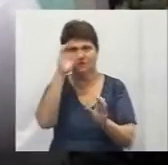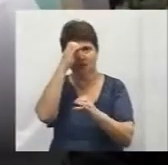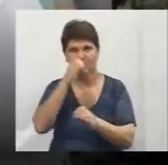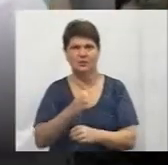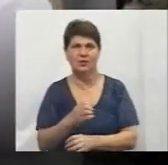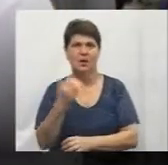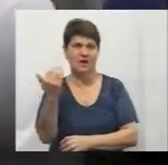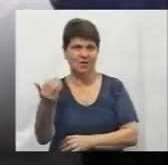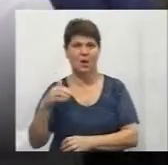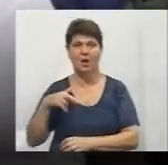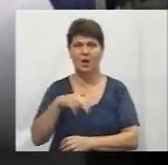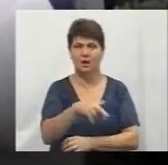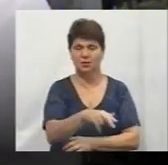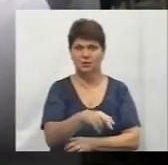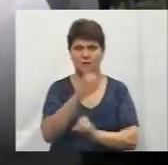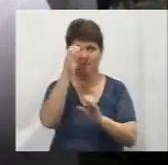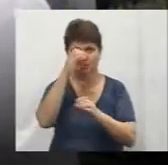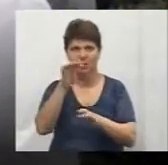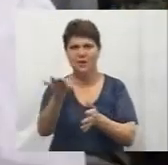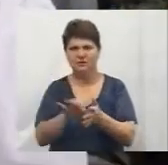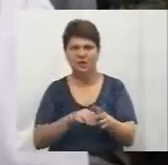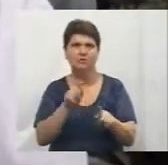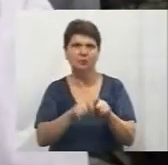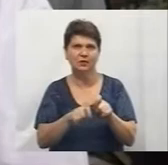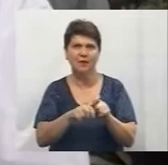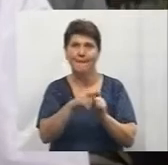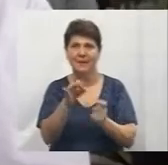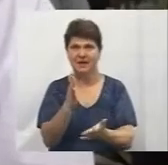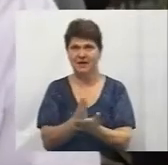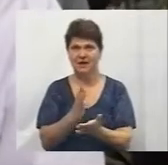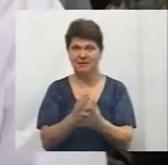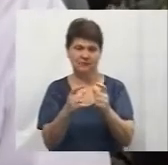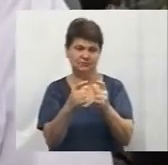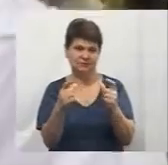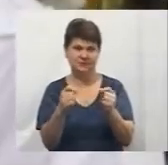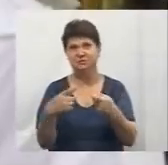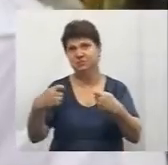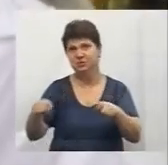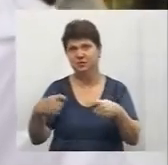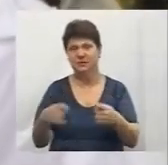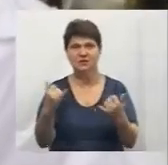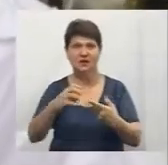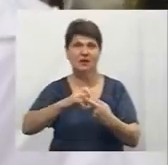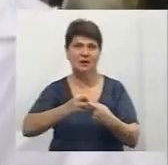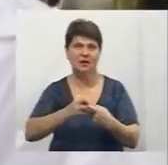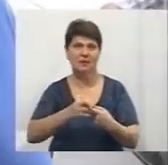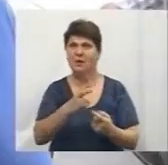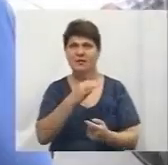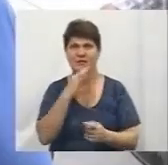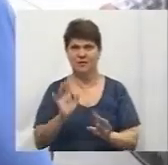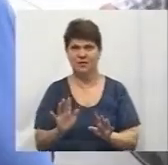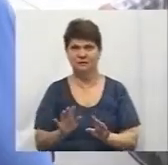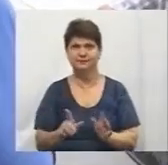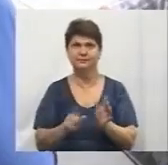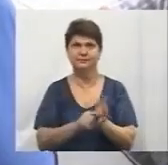йдуть в лабораторію, зразу перевіряють. І тільки при наявності цього беточка вони собі торгують. Зараз грибів на базарі небагато.